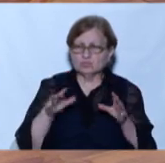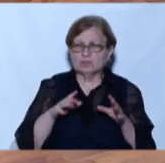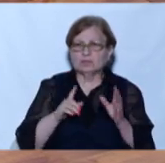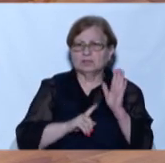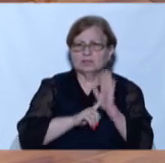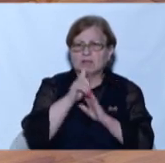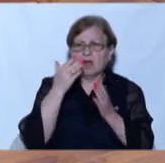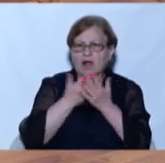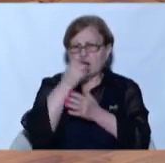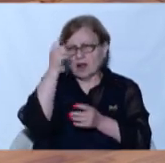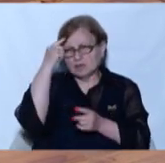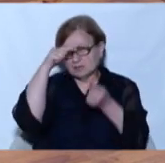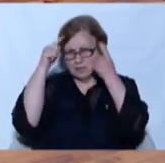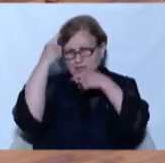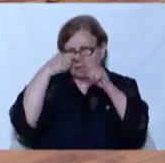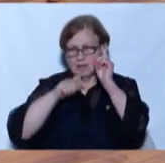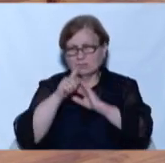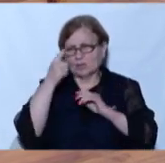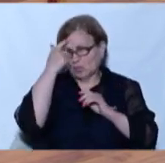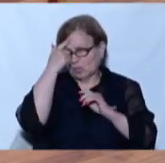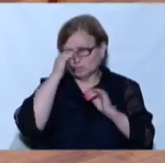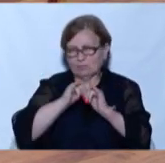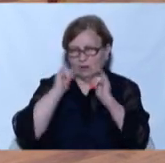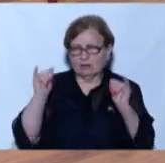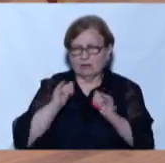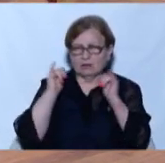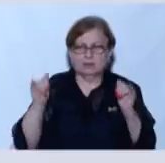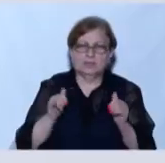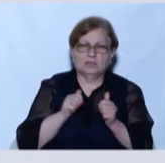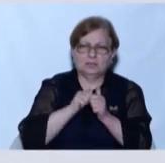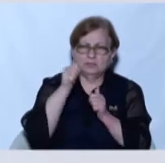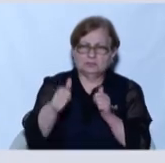ძალიან ახალი იდეები და ეს არის გონება, ძალიან წინა პლანზე გამოდის